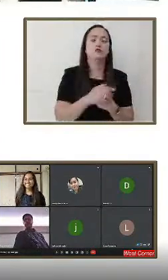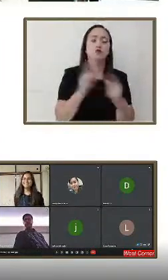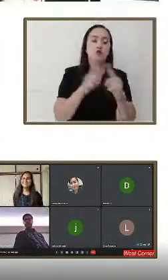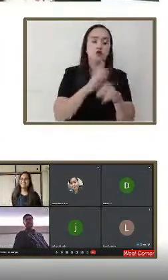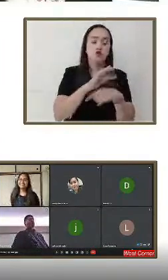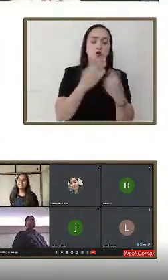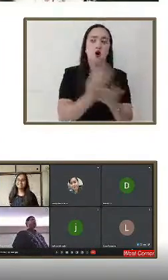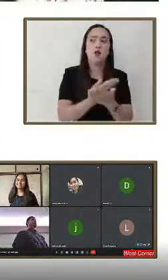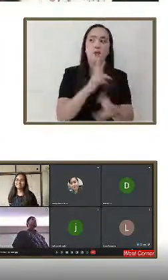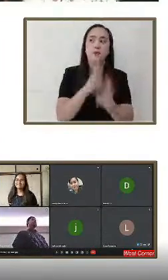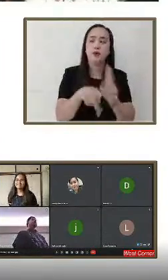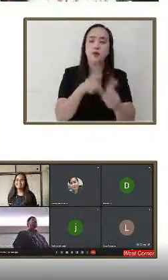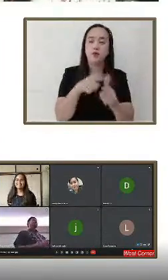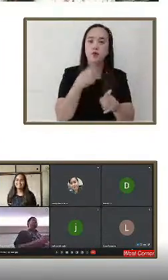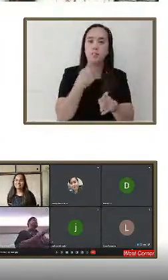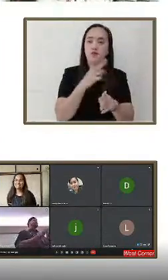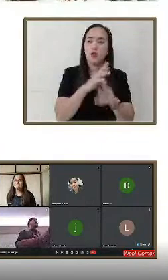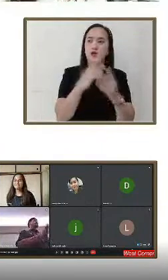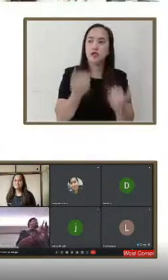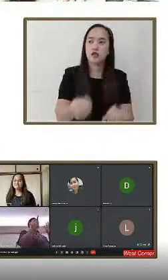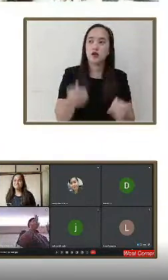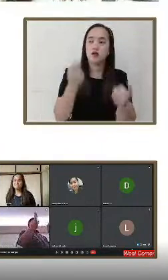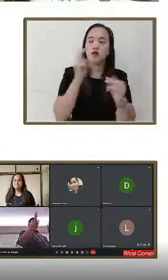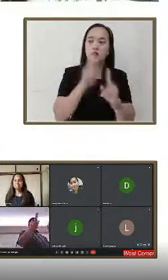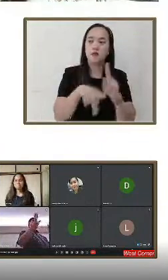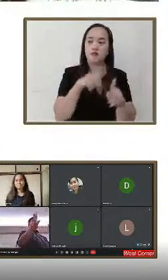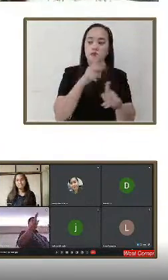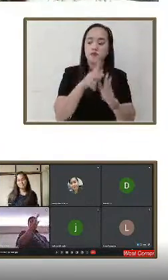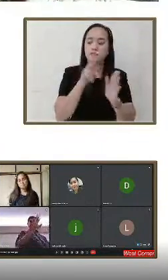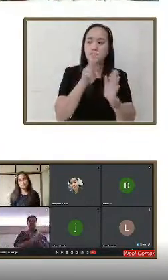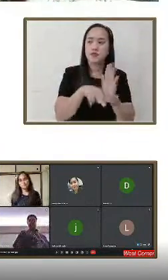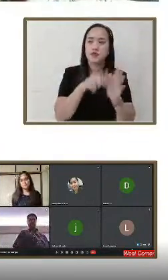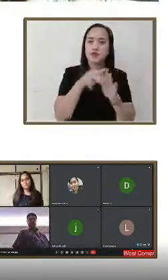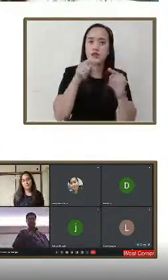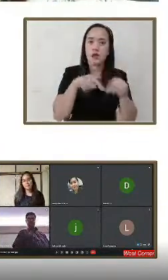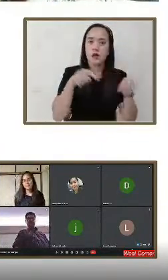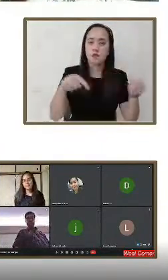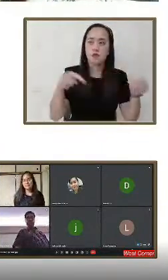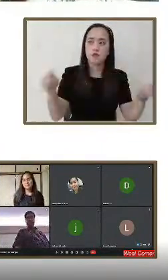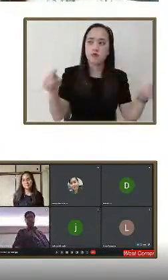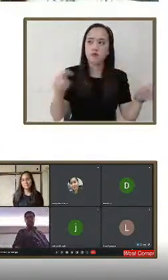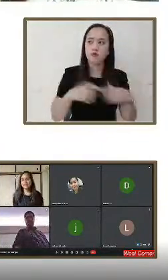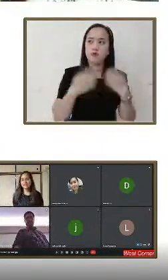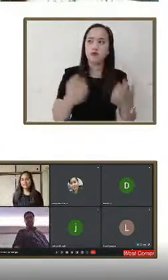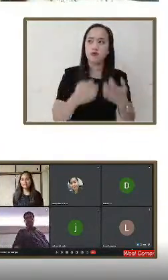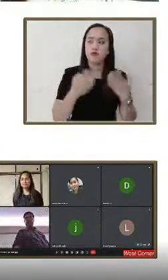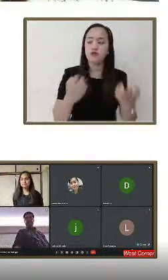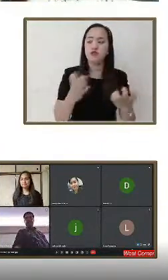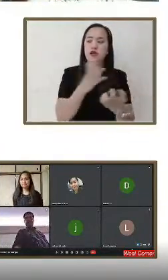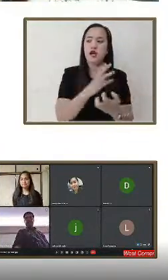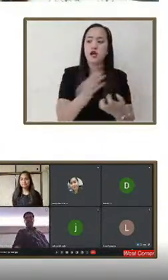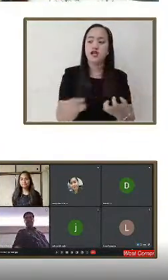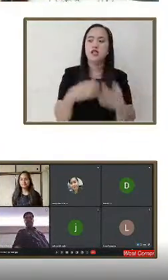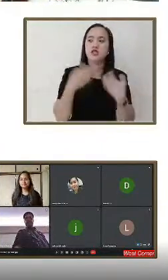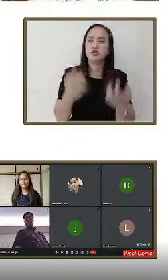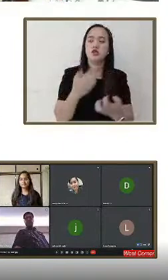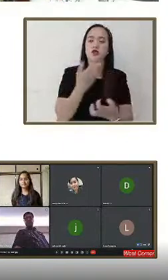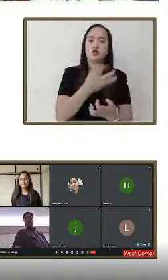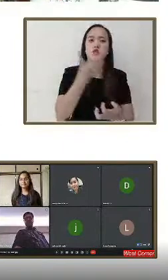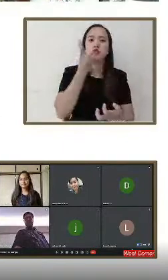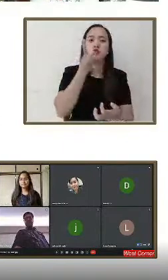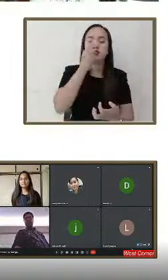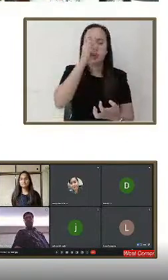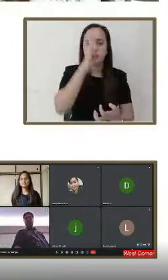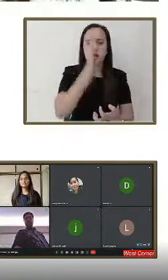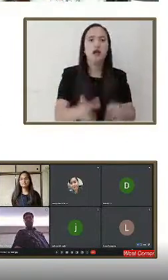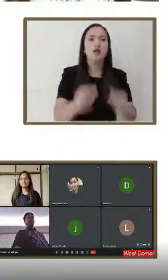virtual, all right, sa lahat ng mga nasa missions, all right. Enjoy the rest of the evening and enjoy your dinner. God bless